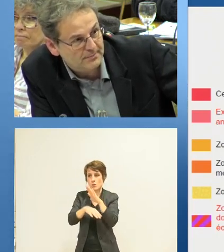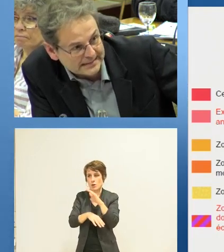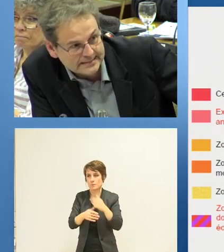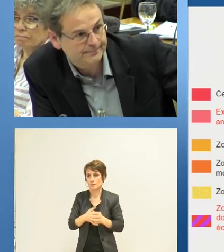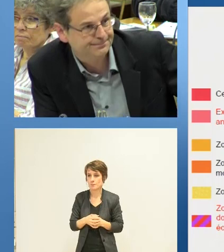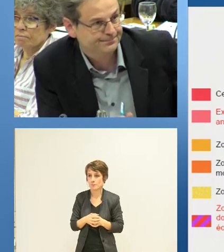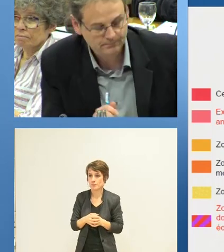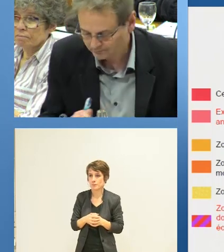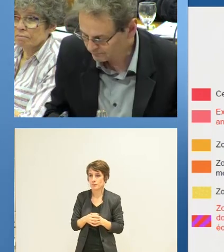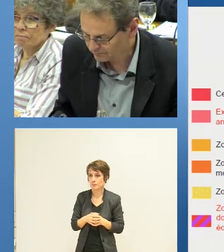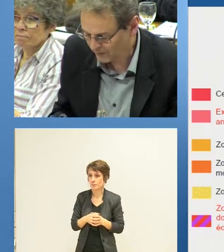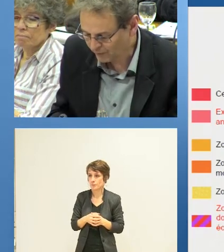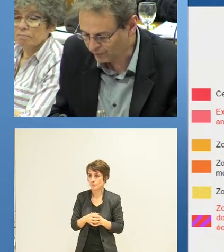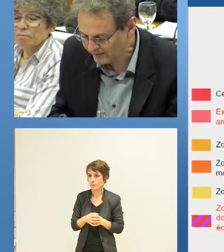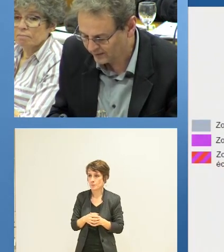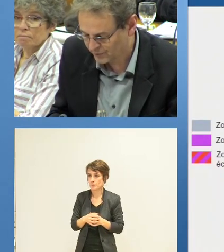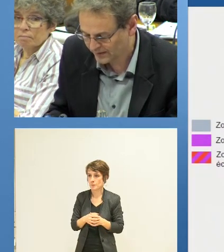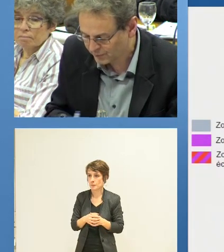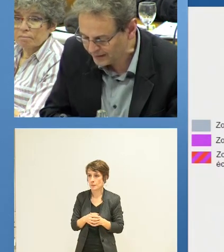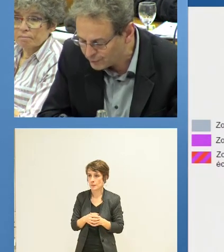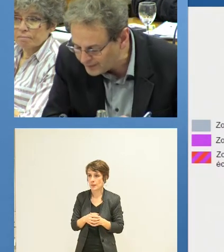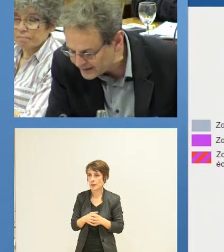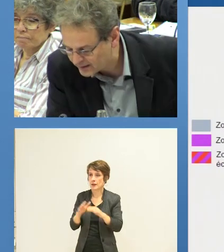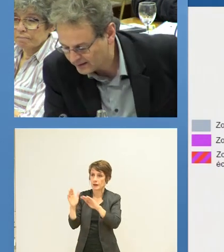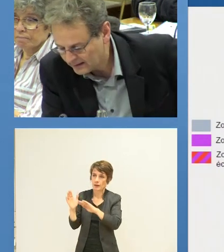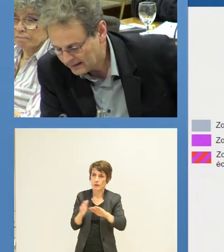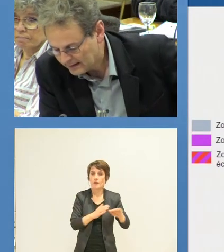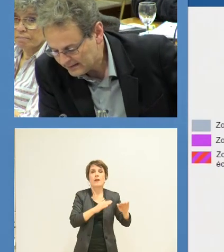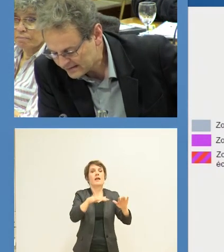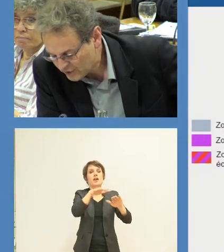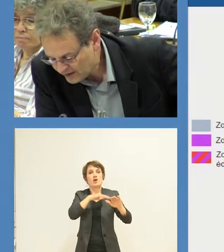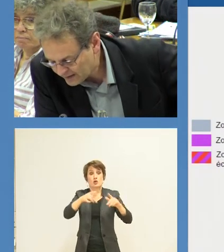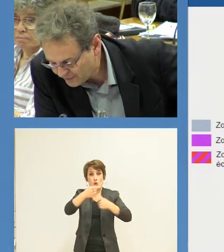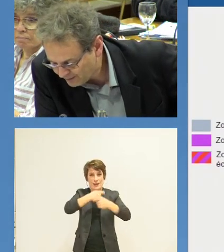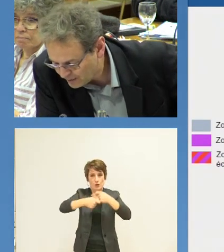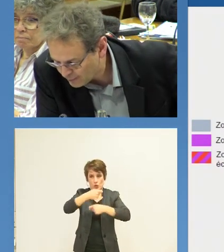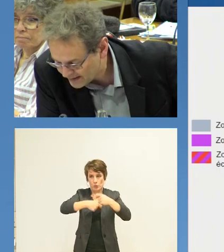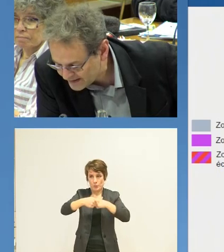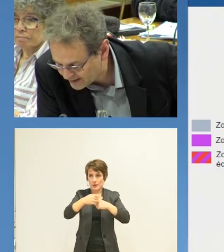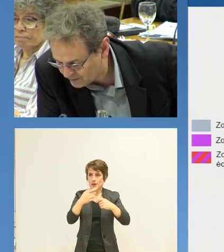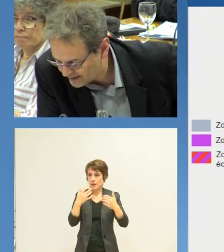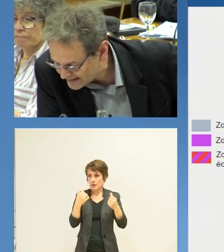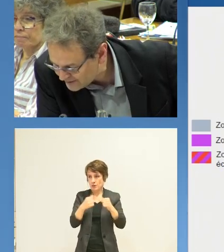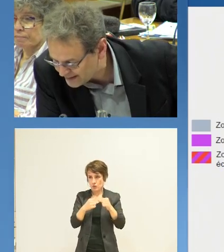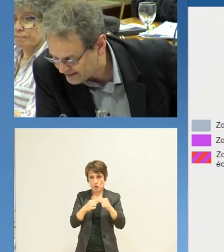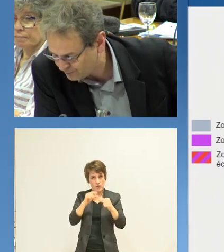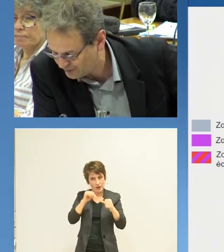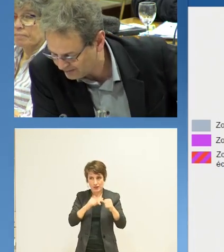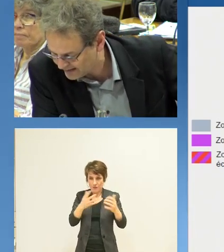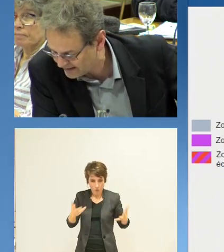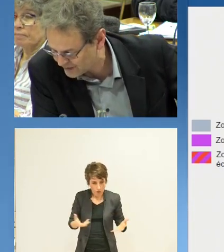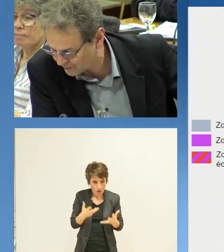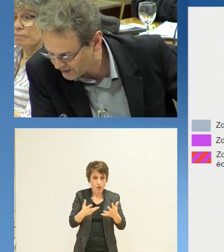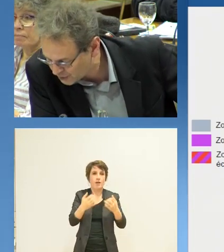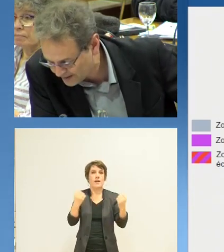mixtes ensuite sur les zones économiques il s'agit d'affirmer le maintien d'une activité pour